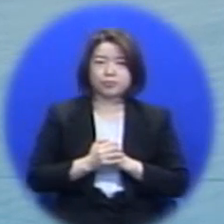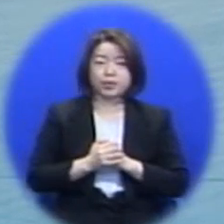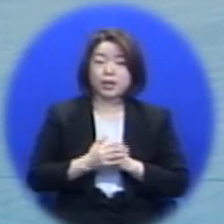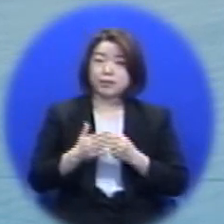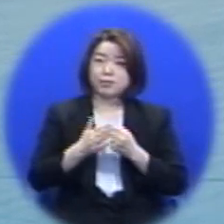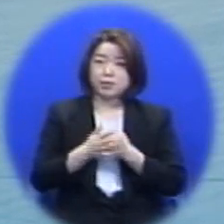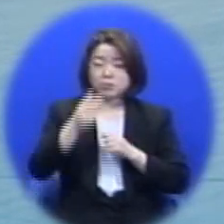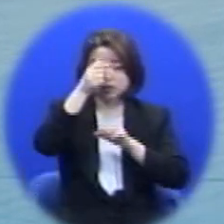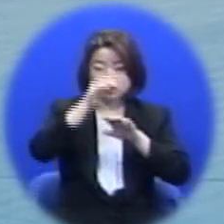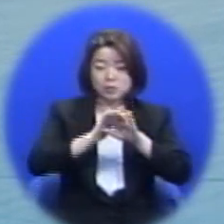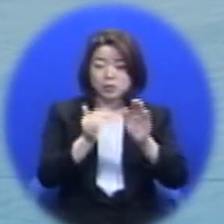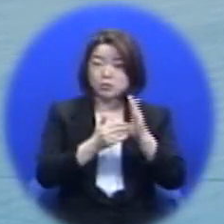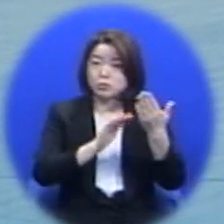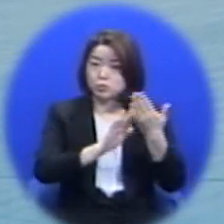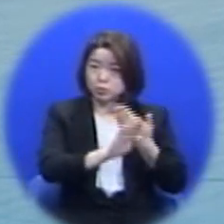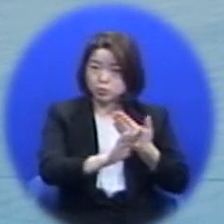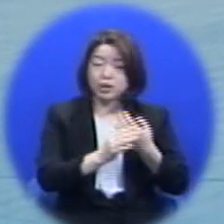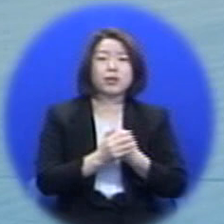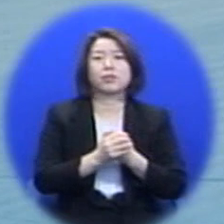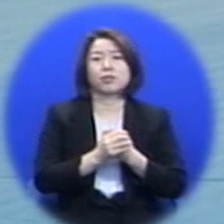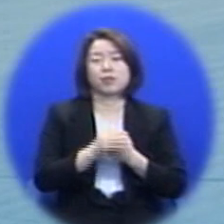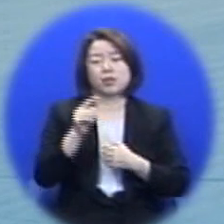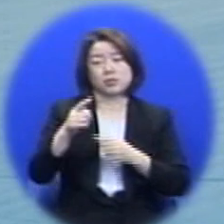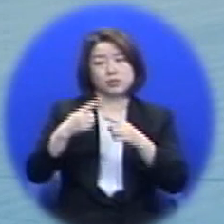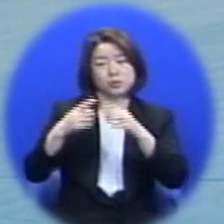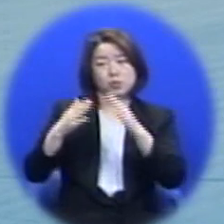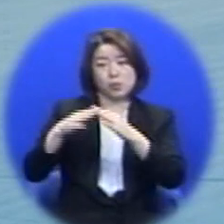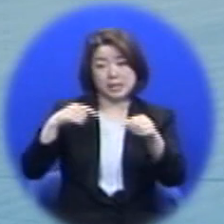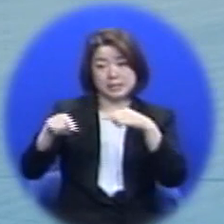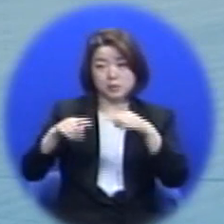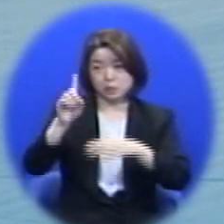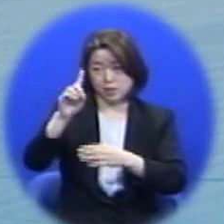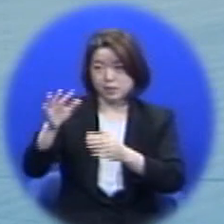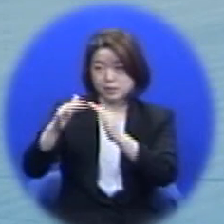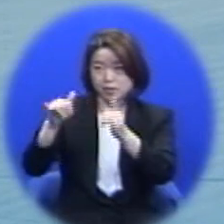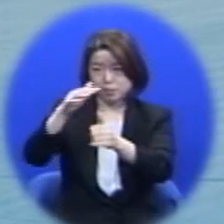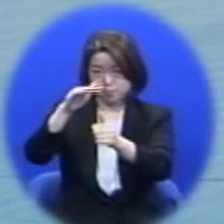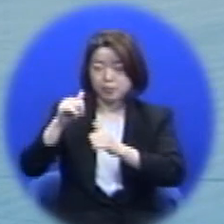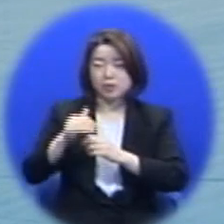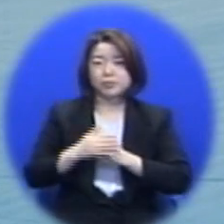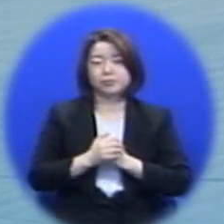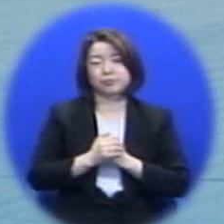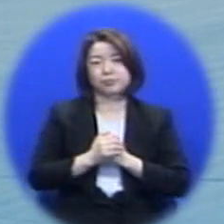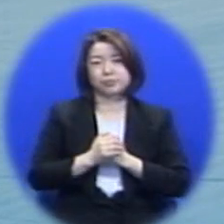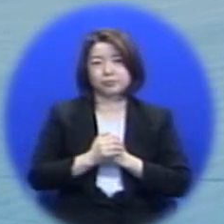그래서 예배가 끝나고 난 다음에 그 교회 지도자 한 분을 불렀습니다.